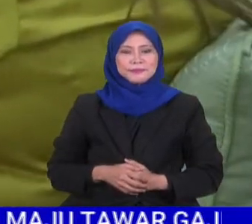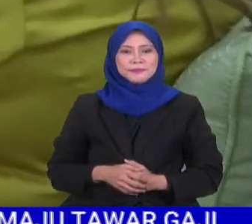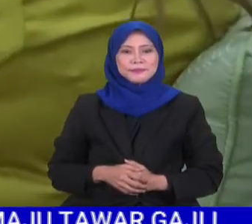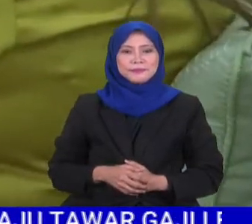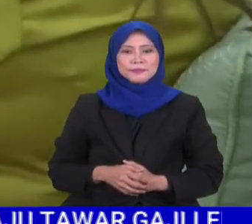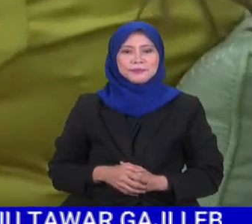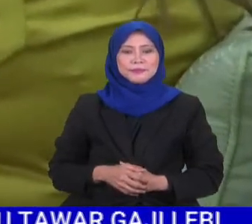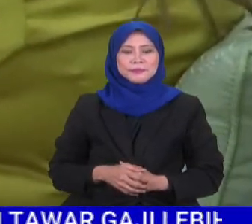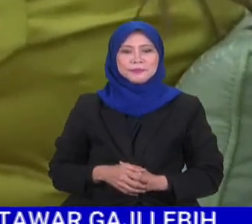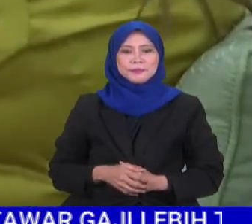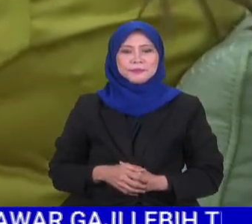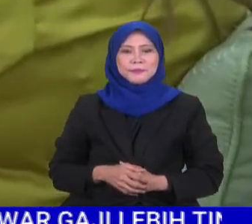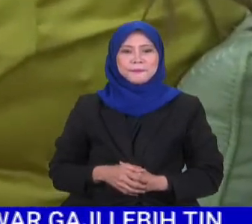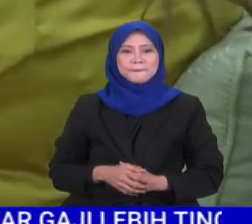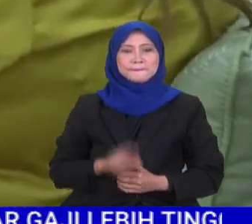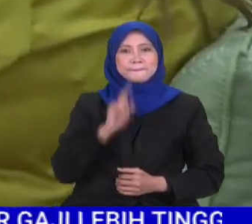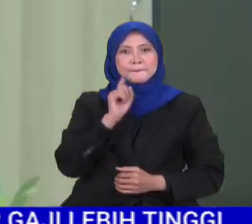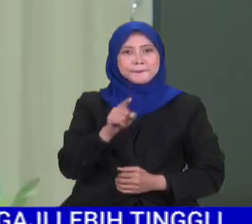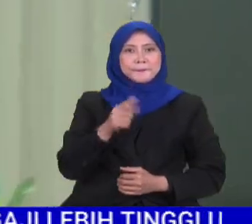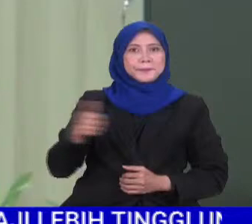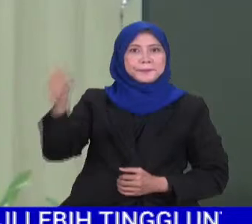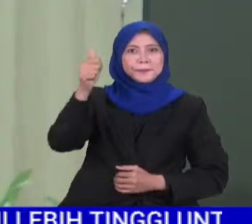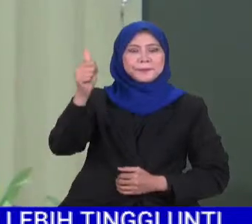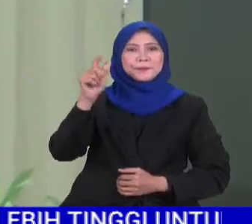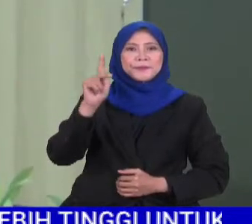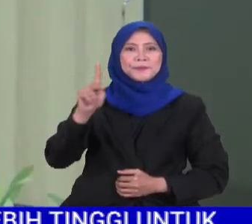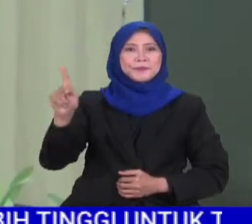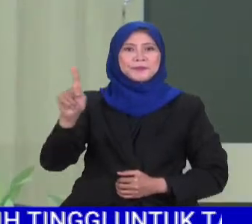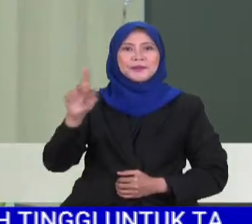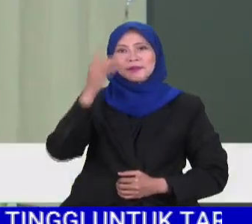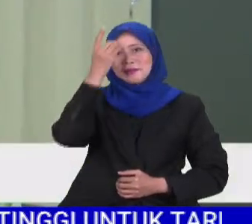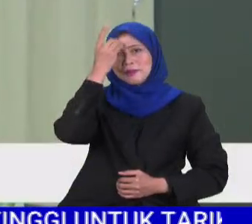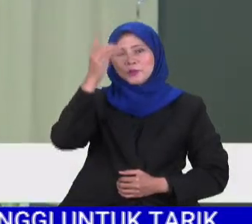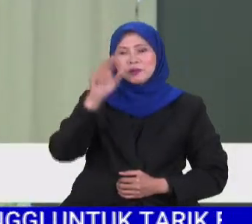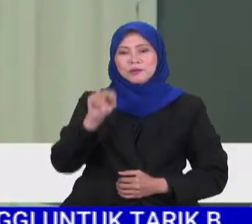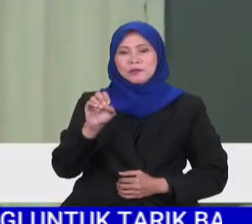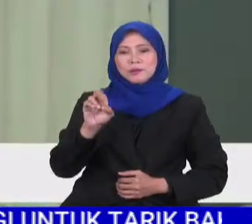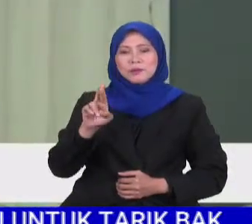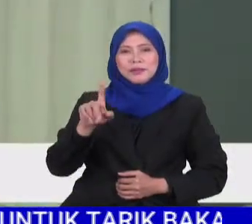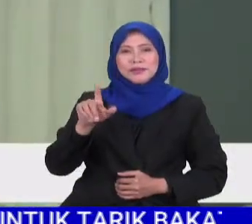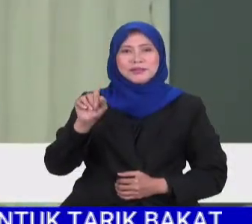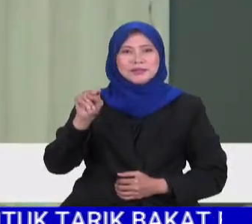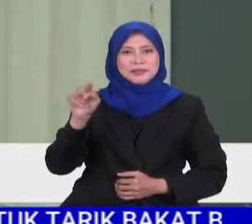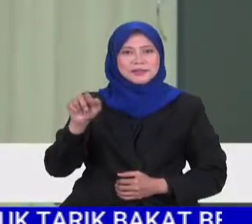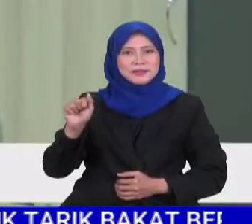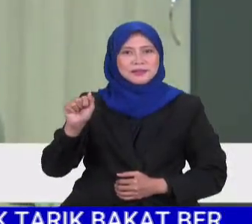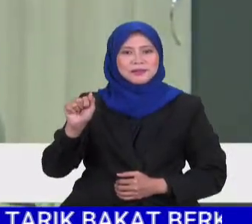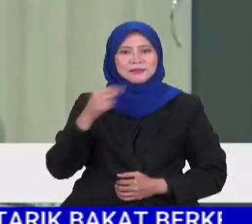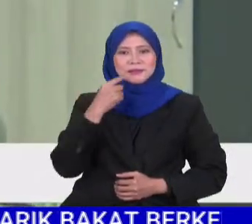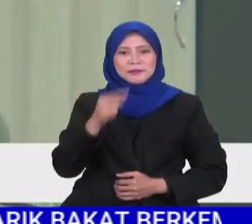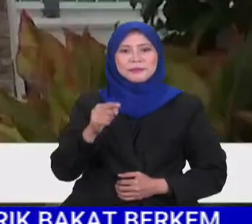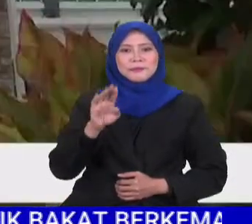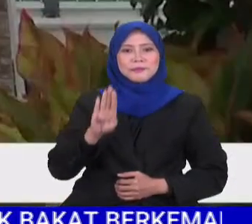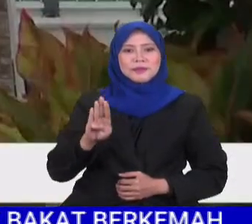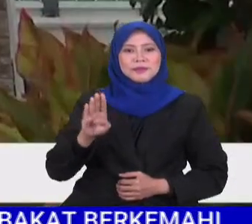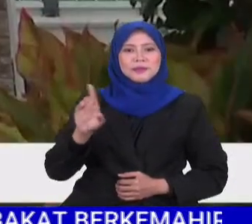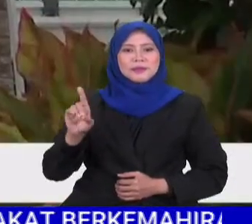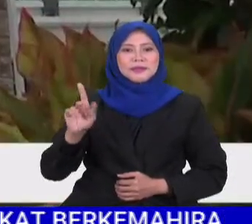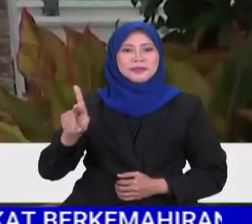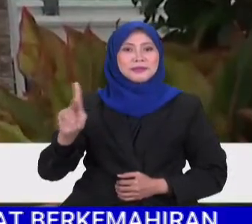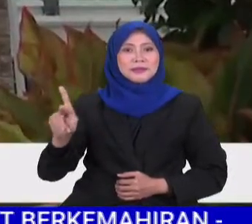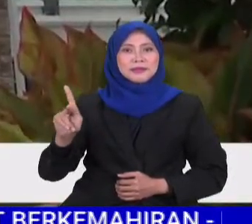ogos Mayor bandaraya Kota Kinabalu Datuk norliza Awang Alif berkata peranan dbkk terarah kepada